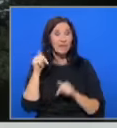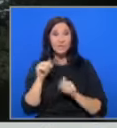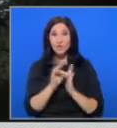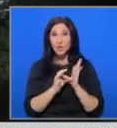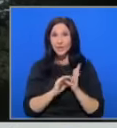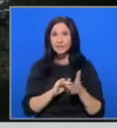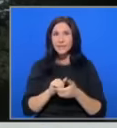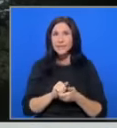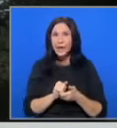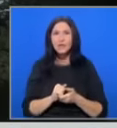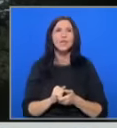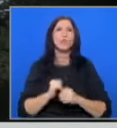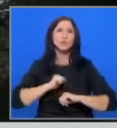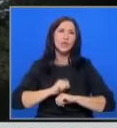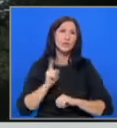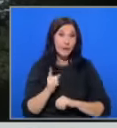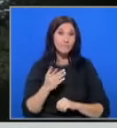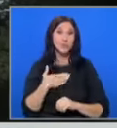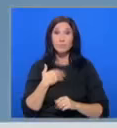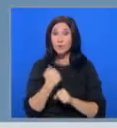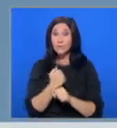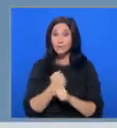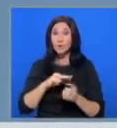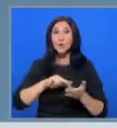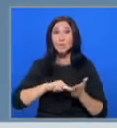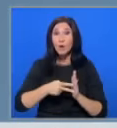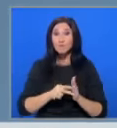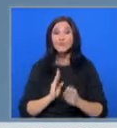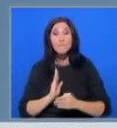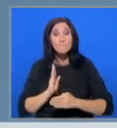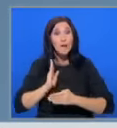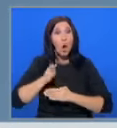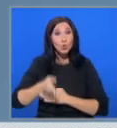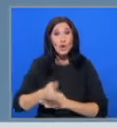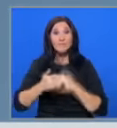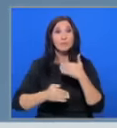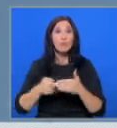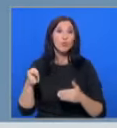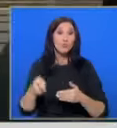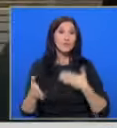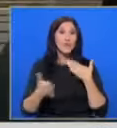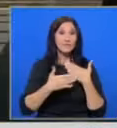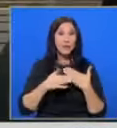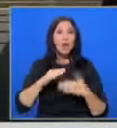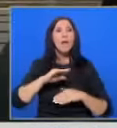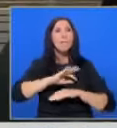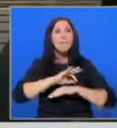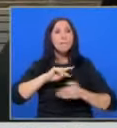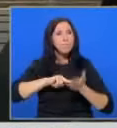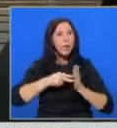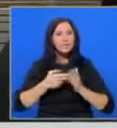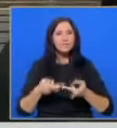дата и синдикатите и общините е трябвало вече да имат разработени планове за преодоляване на последиците от това затваряне. Плана за